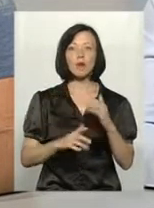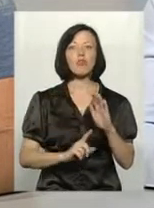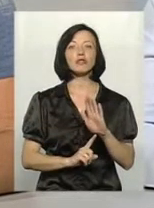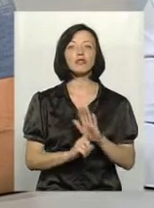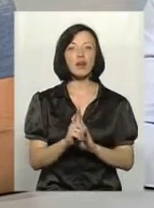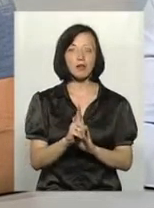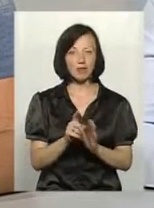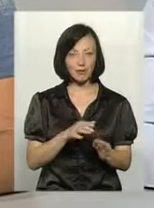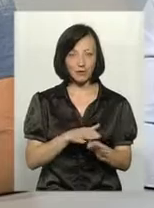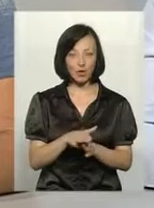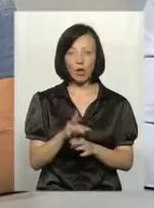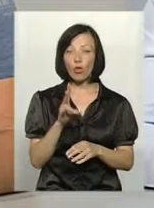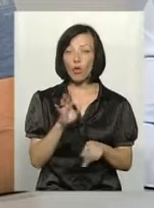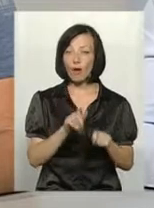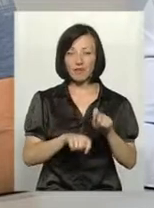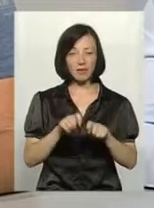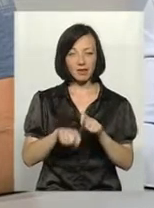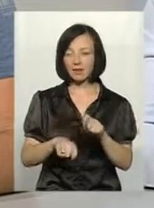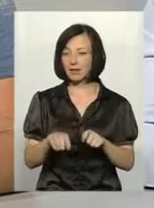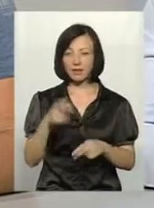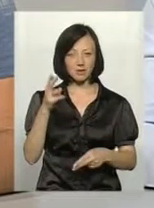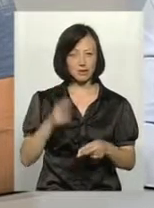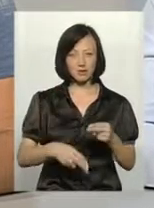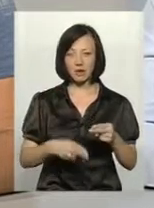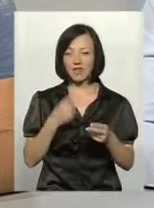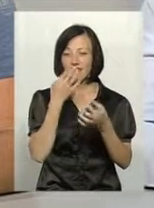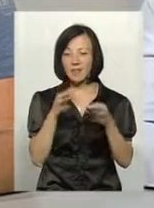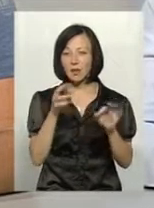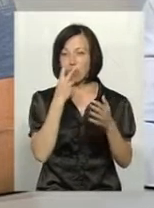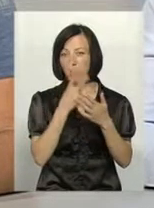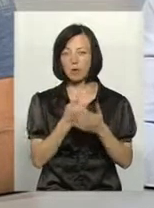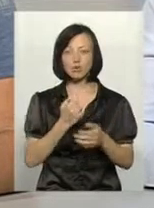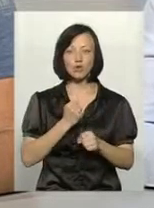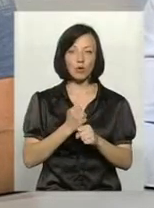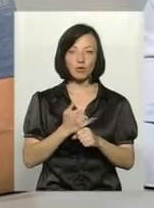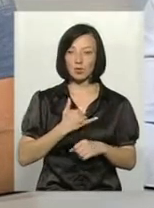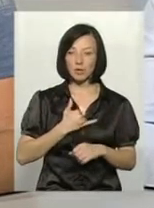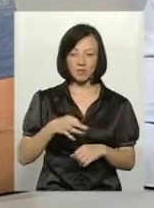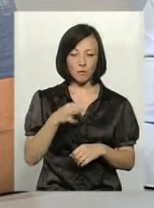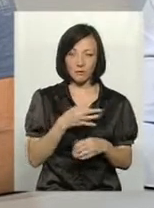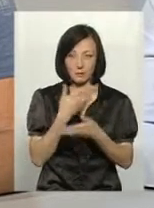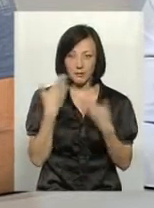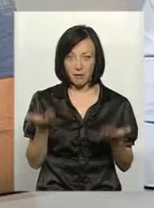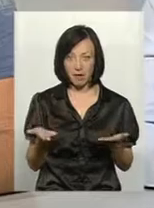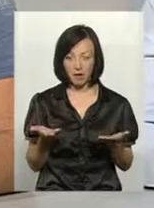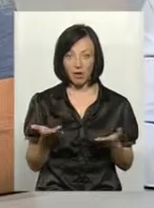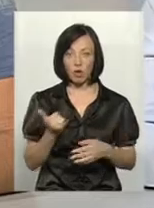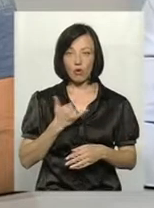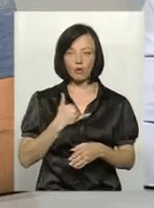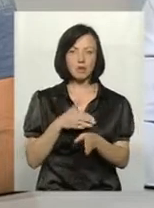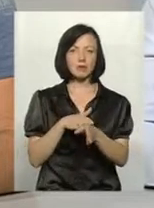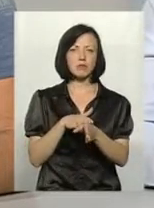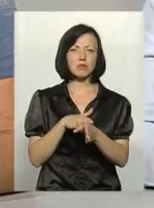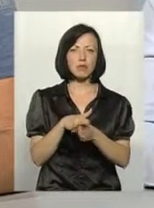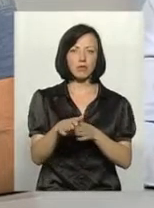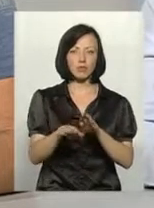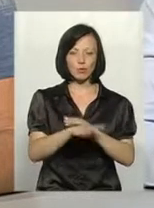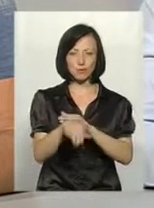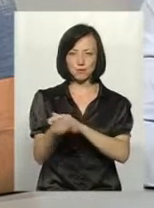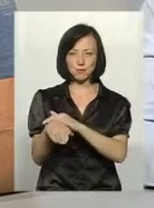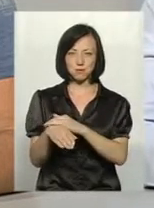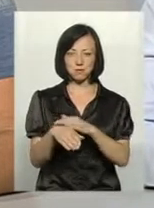Але інвентаризація не пройшла, і вільно побачити, що у нас в області робиться, її немає. В нас маса пробілів тих